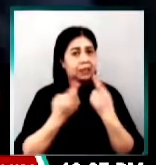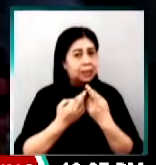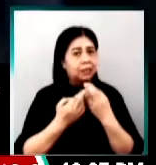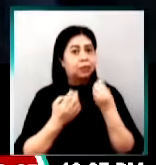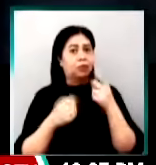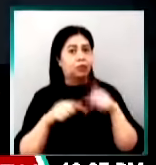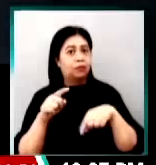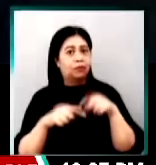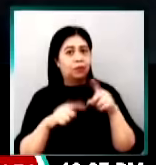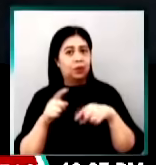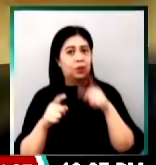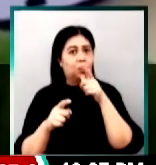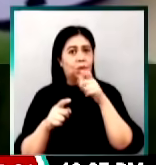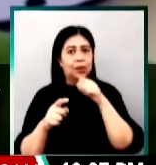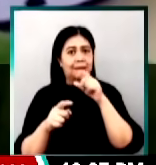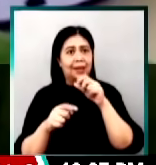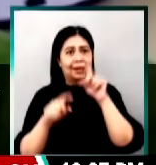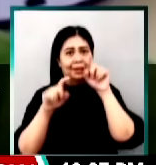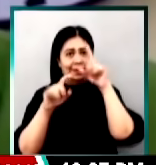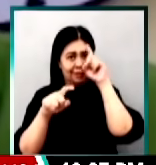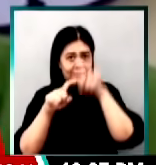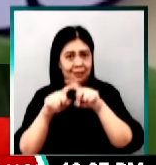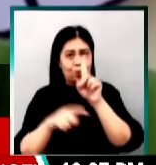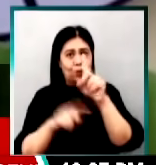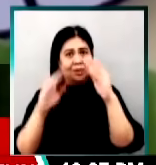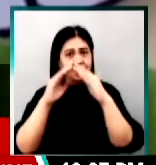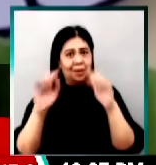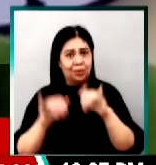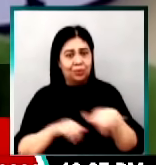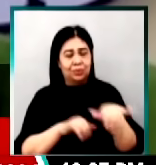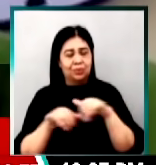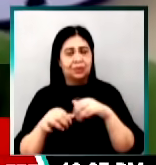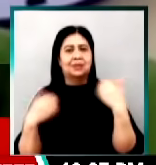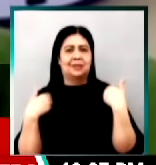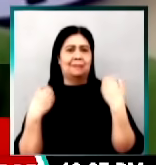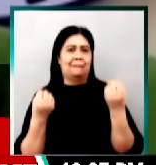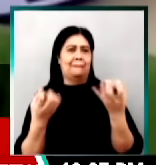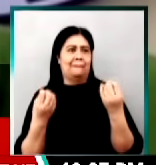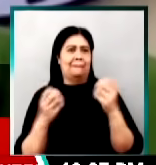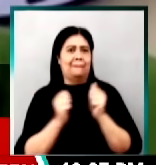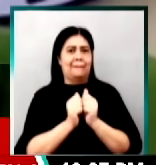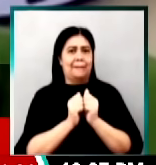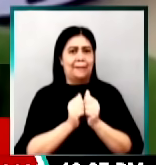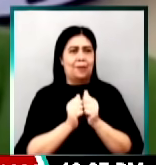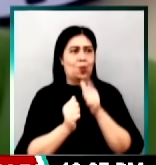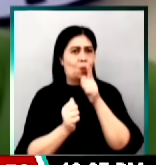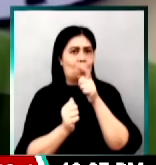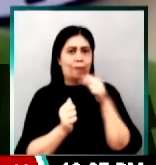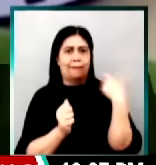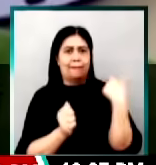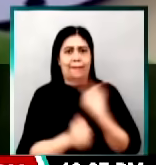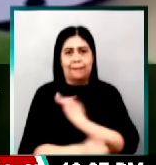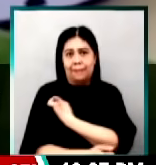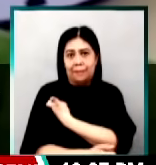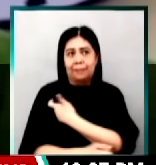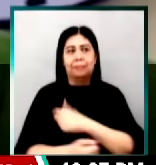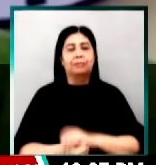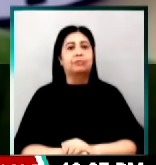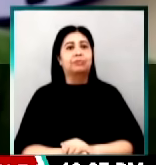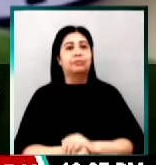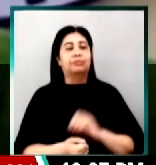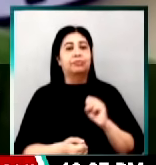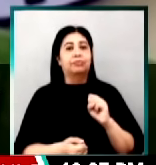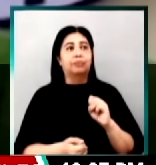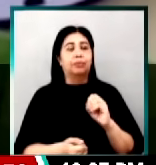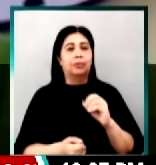hindi nakatira sa iisang bahay. Marami pa rin tayong mga kasamahan na hindi pa nabakunahan. Okay? So mataas pa